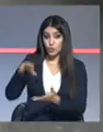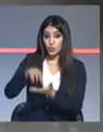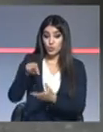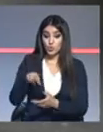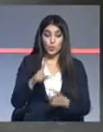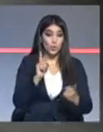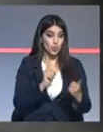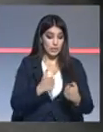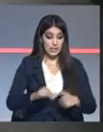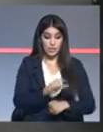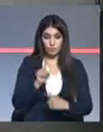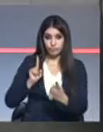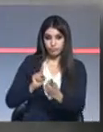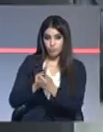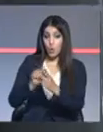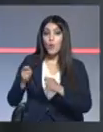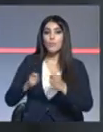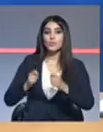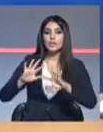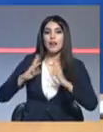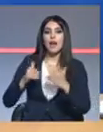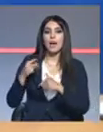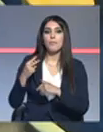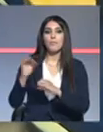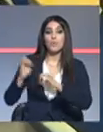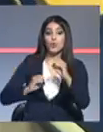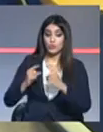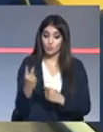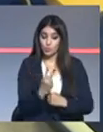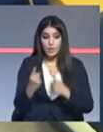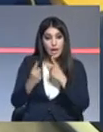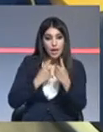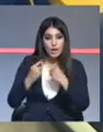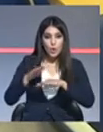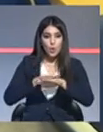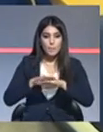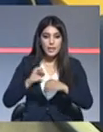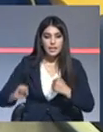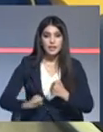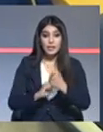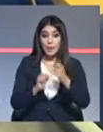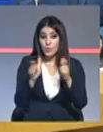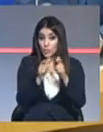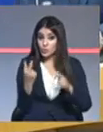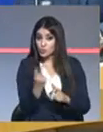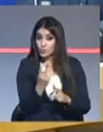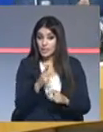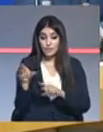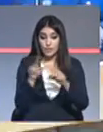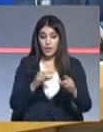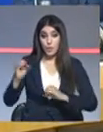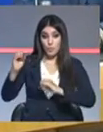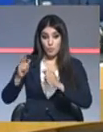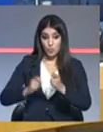الشامل ميشي مدير عام هذه المنظمه جدا حيث تبحث دعم الاطار المؤسسي للتعاون واكد مدير عام